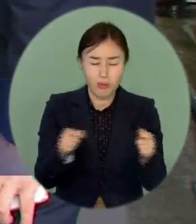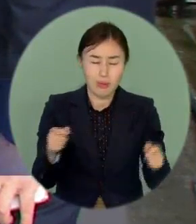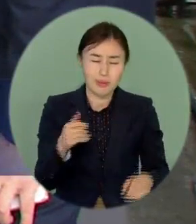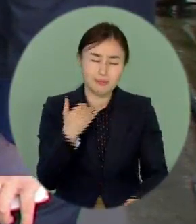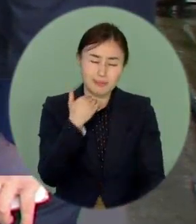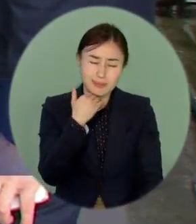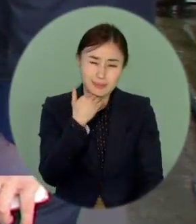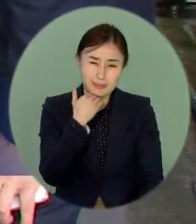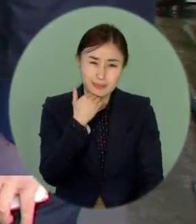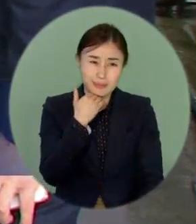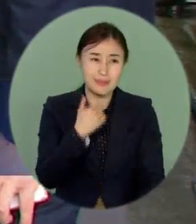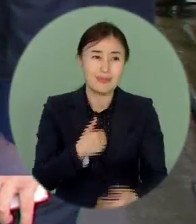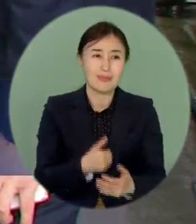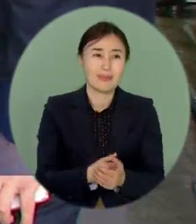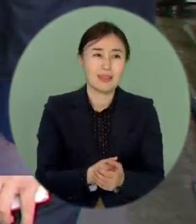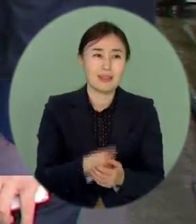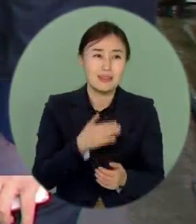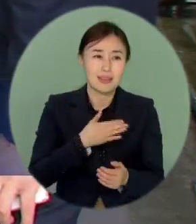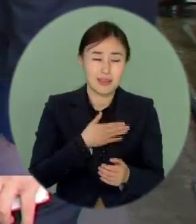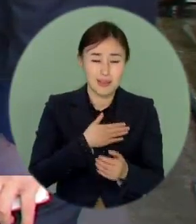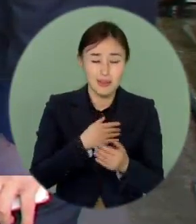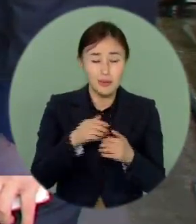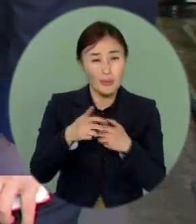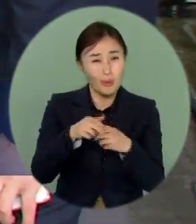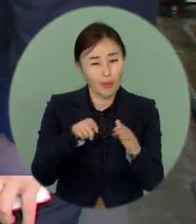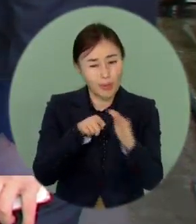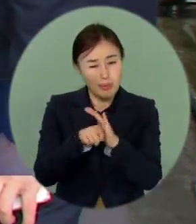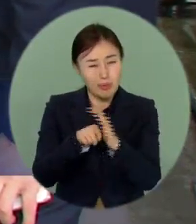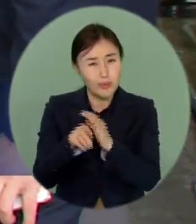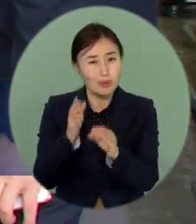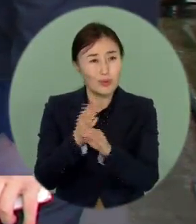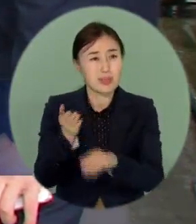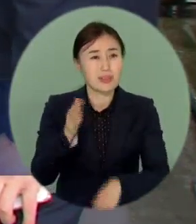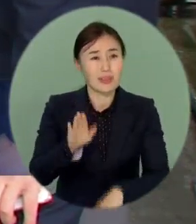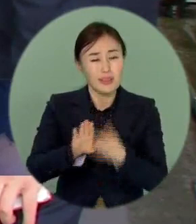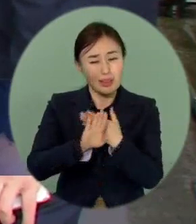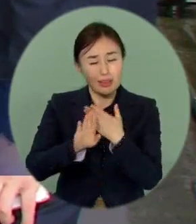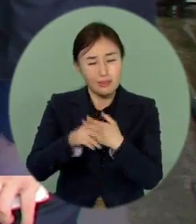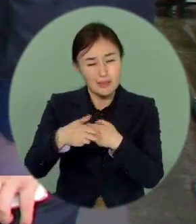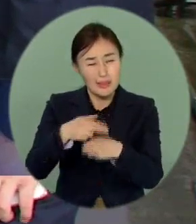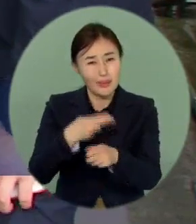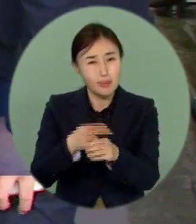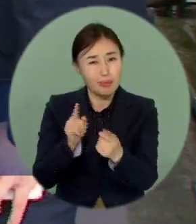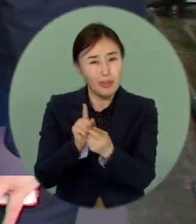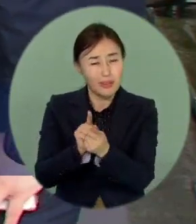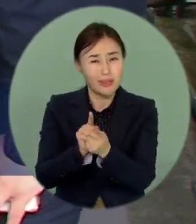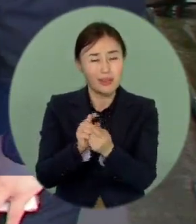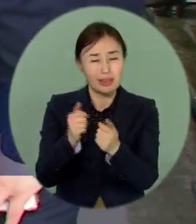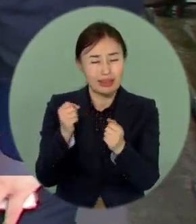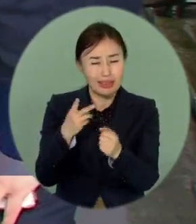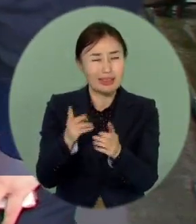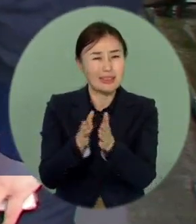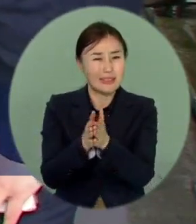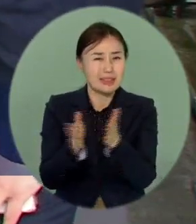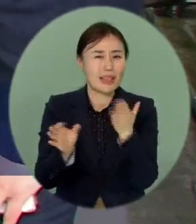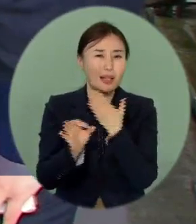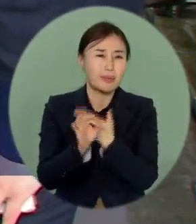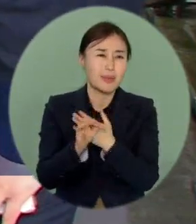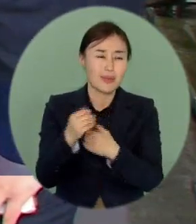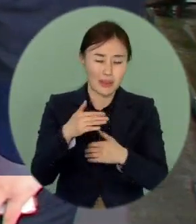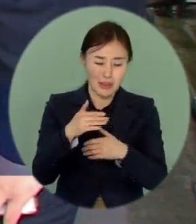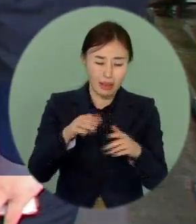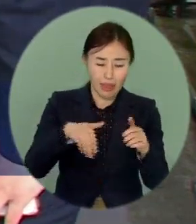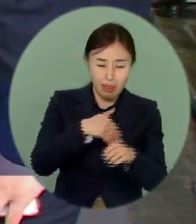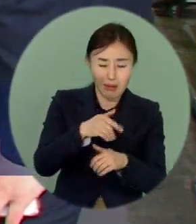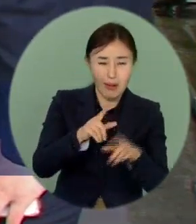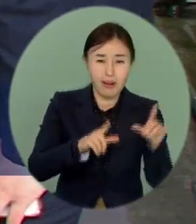얘기를 해가지고 지금 진료를 받는 건데 다른 선생님 만나게 되면 또 다른 이제 그거를 제 상태에